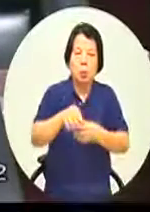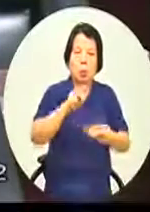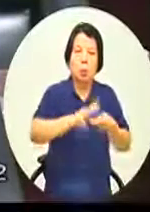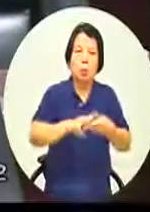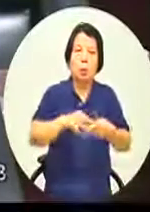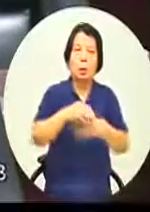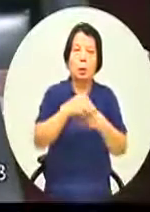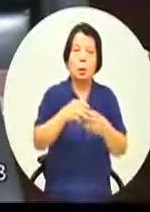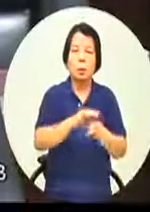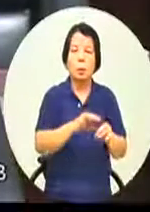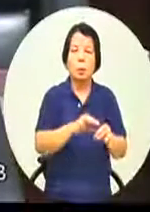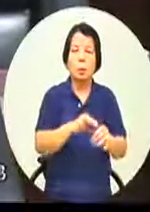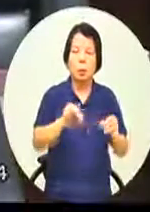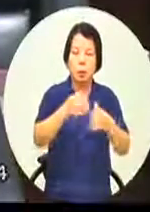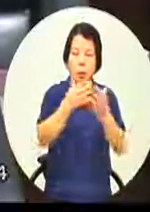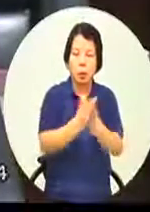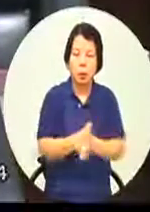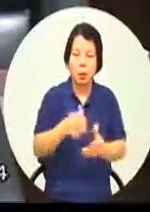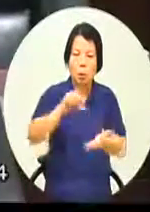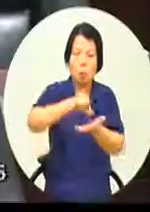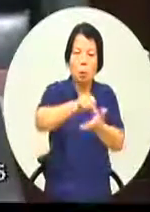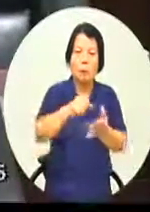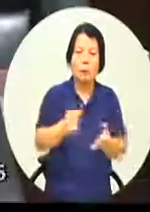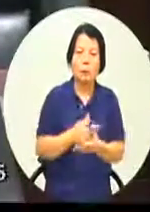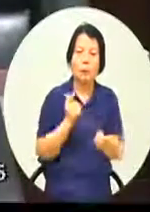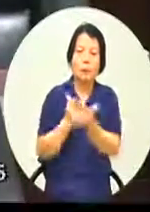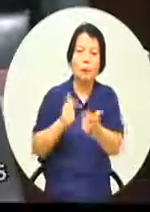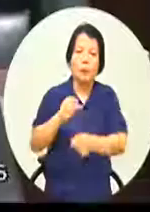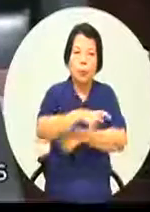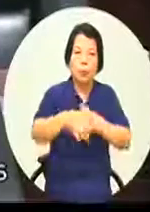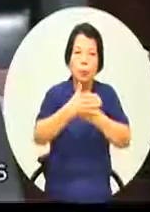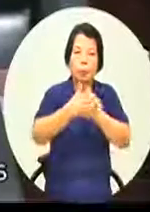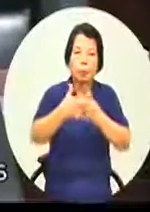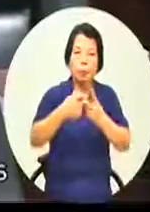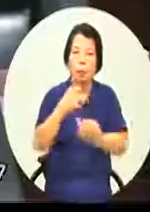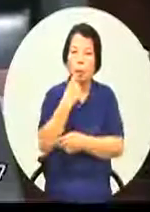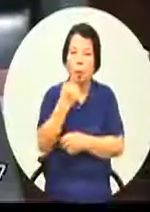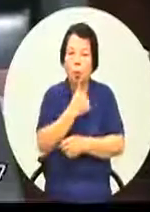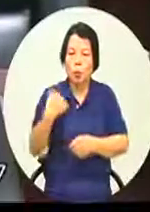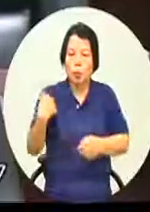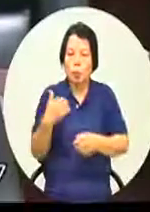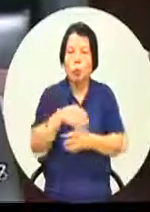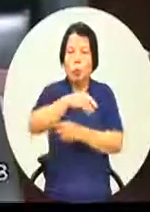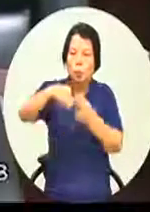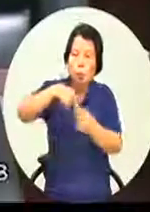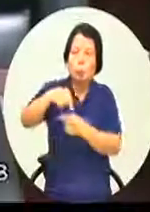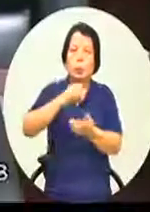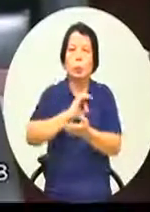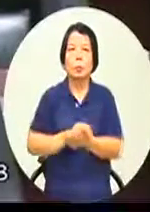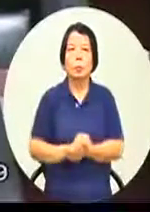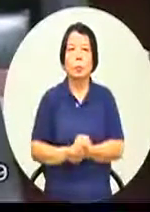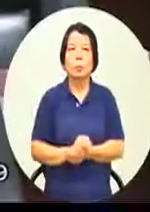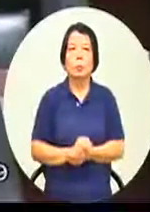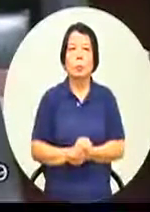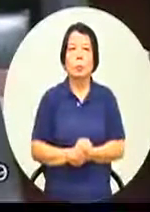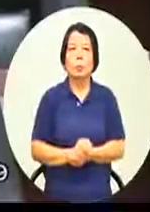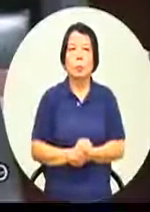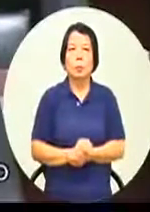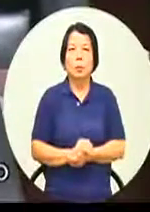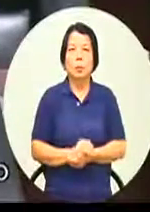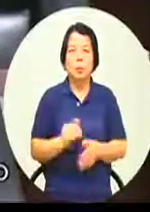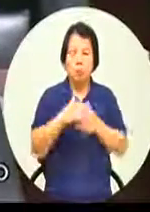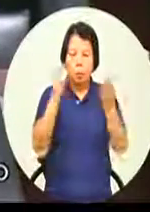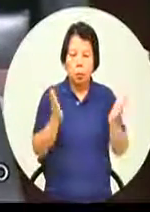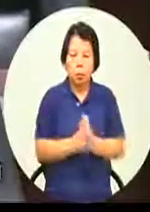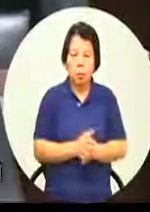生产的过程是一个非常符合环保跟绿能的这样的一个循环的概念。那其实我们也都知道哈，我们在整个